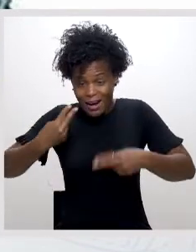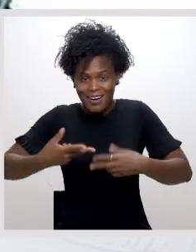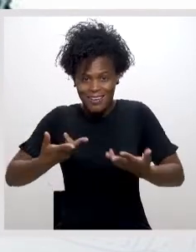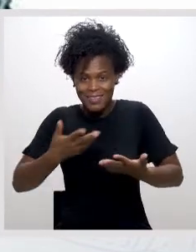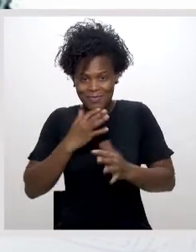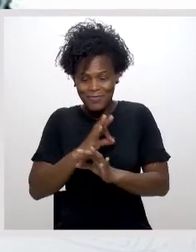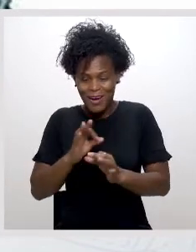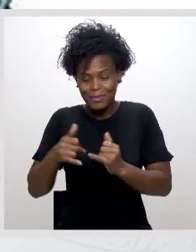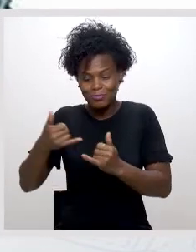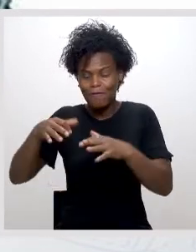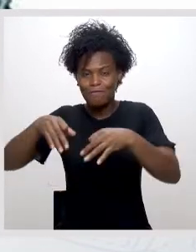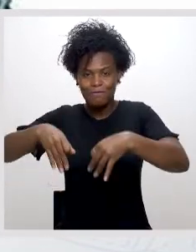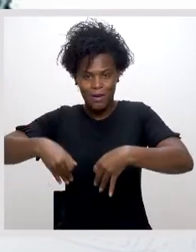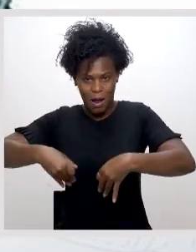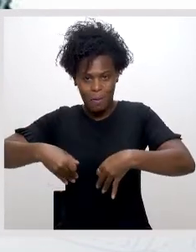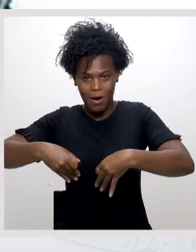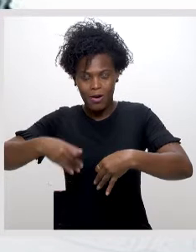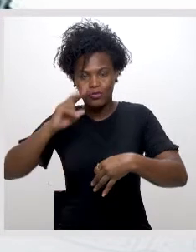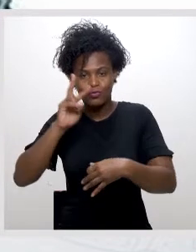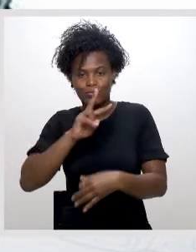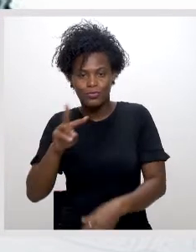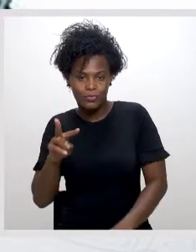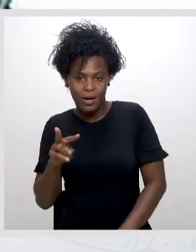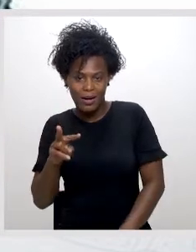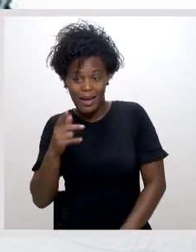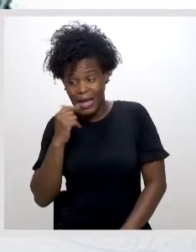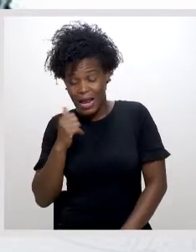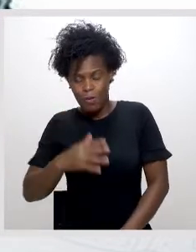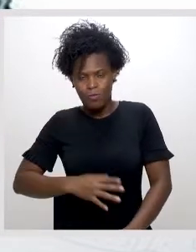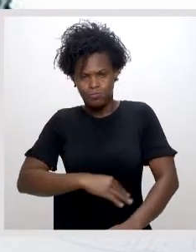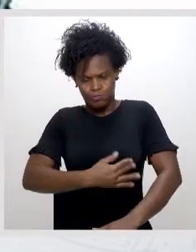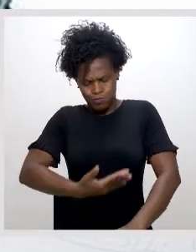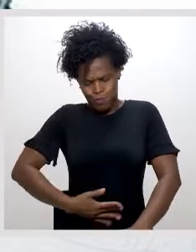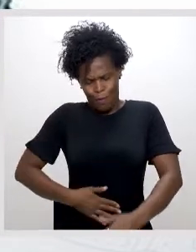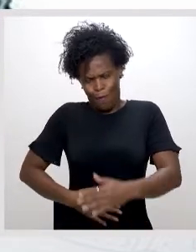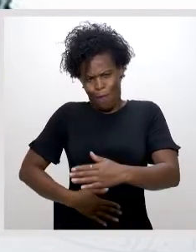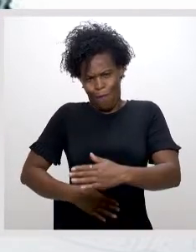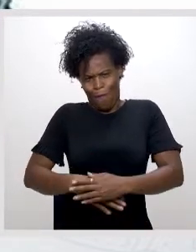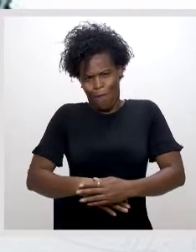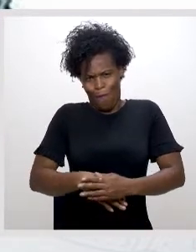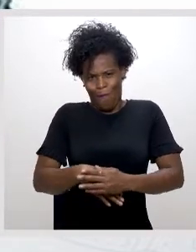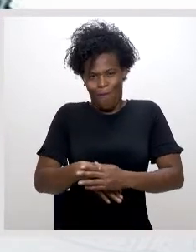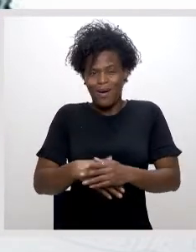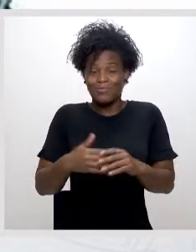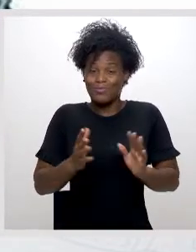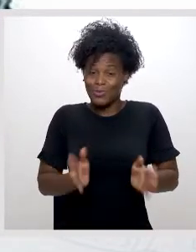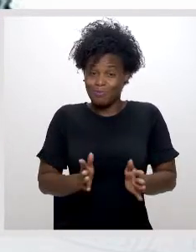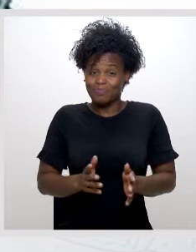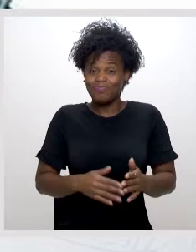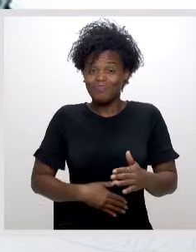Parfait. Et finalement, tu peux voir qu'il a le ventre plein, c'est-à-dire qu'il est